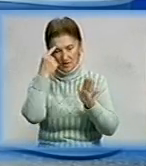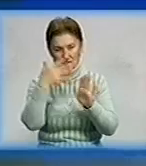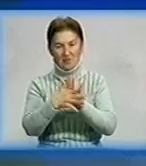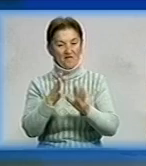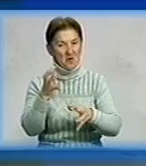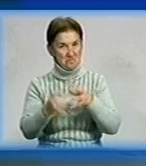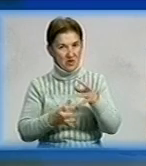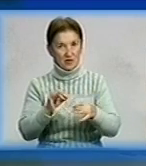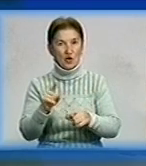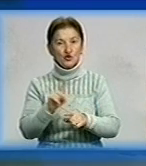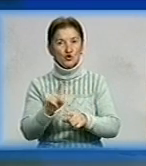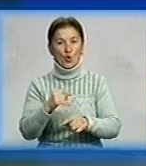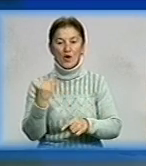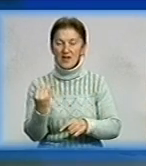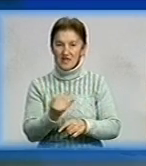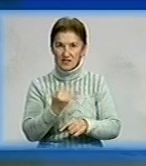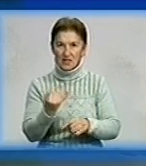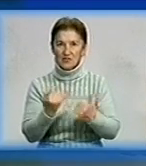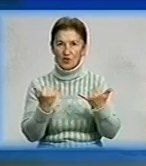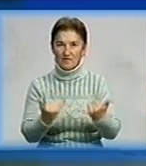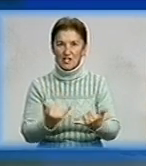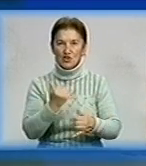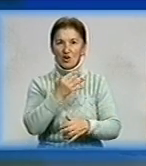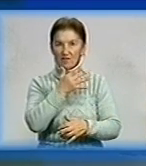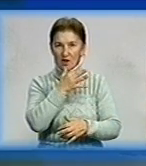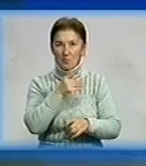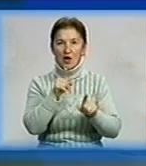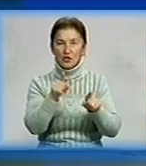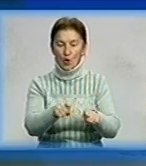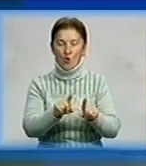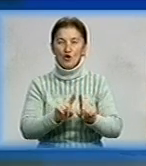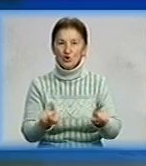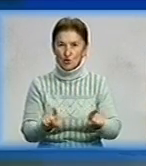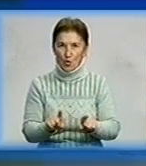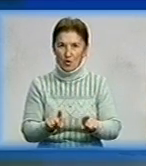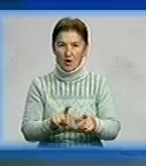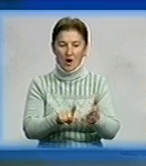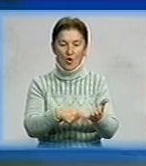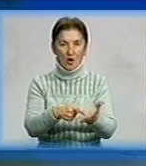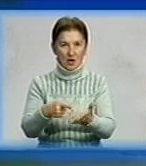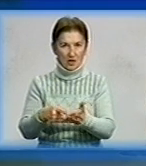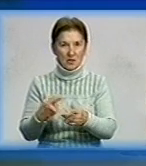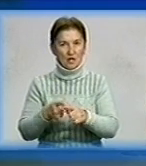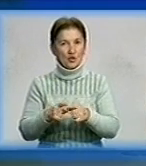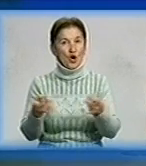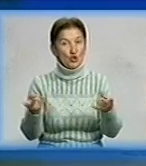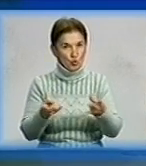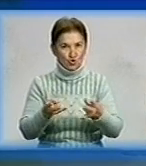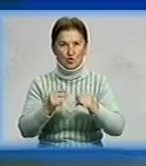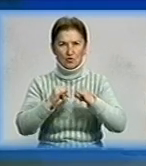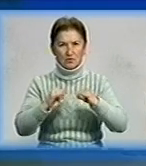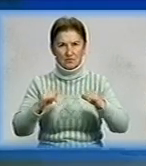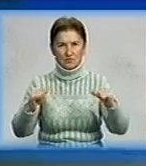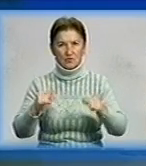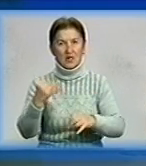действительно, и то, что интересно в настоящем мире, это то, что города, которые нужно развивать.